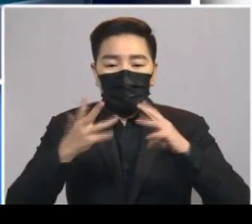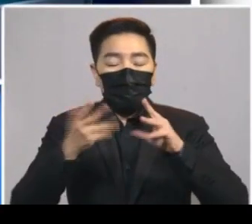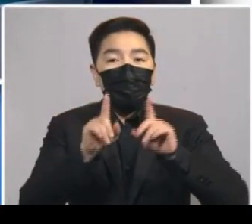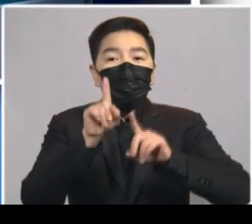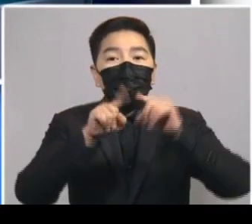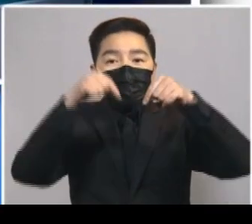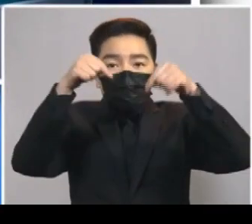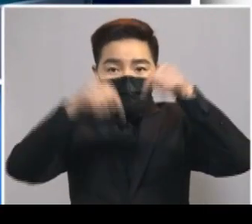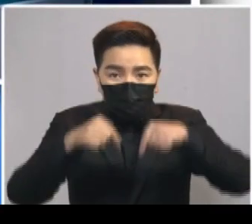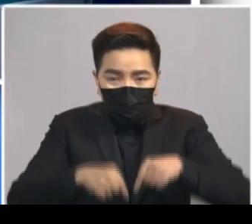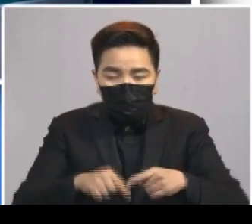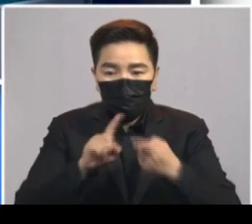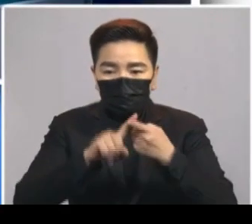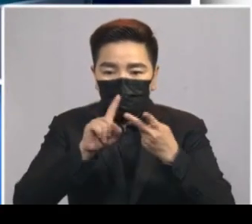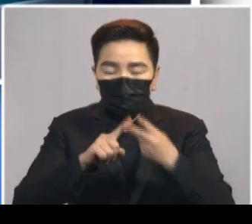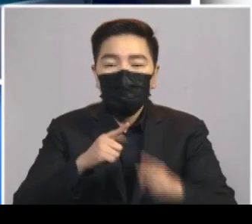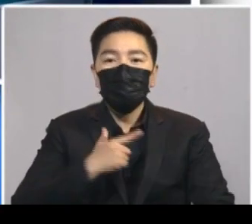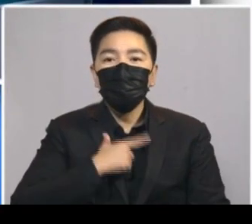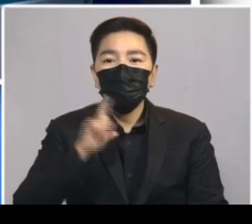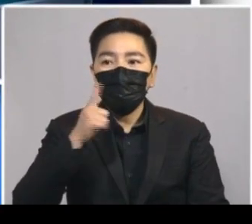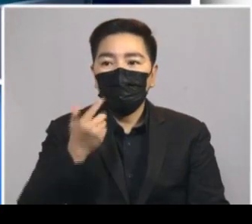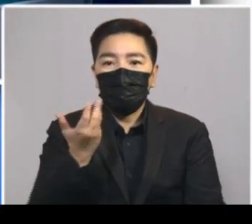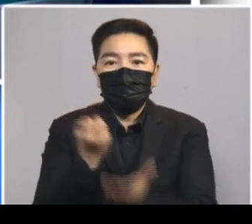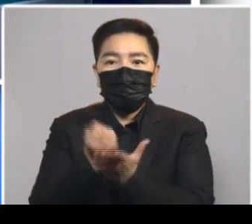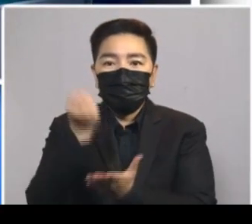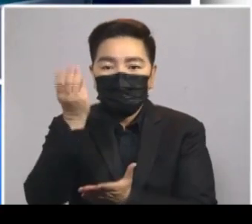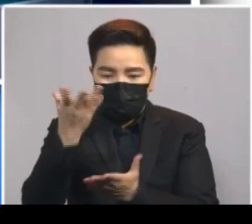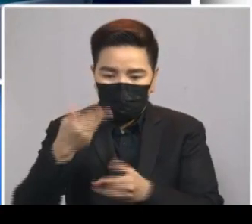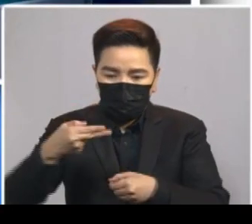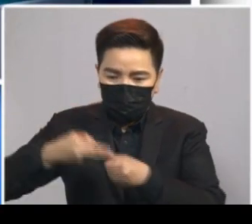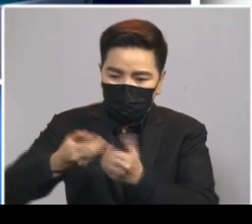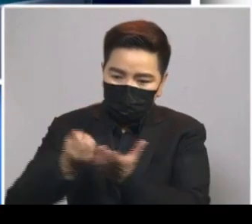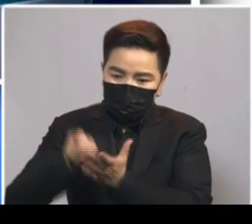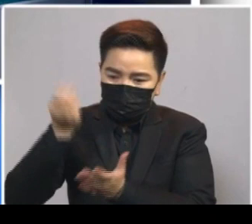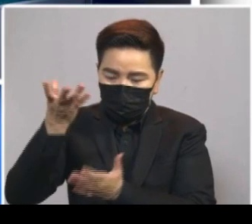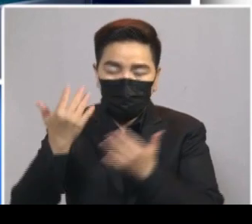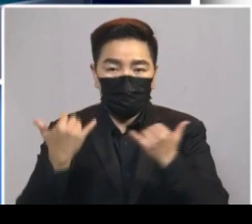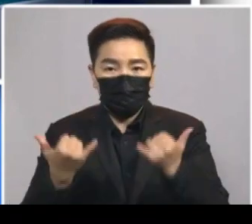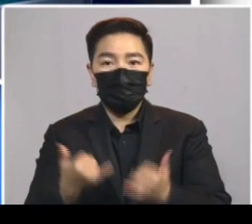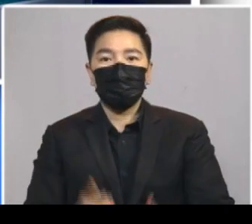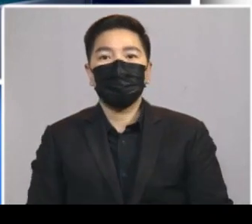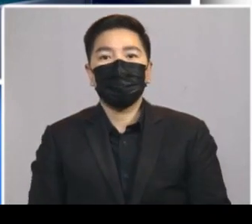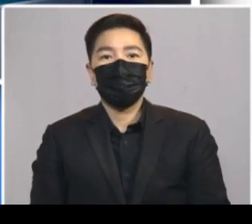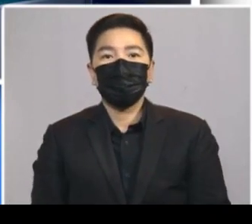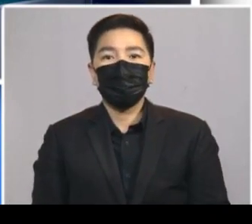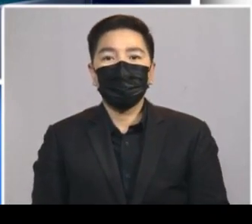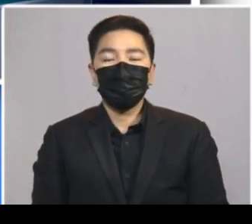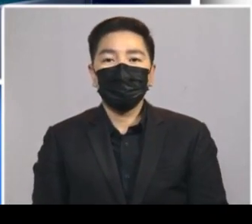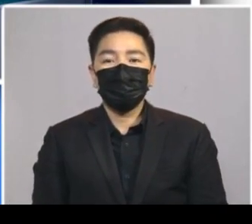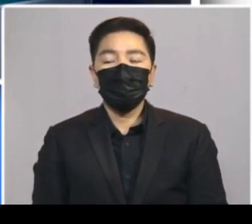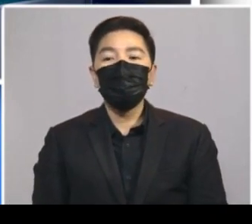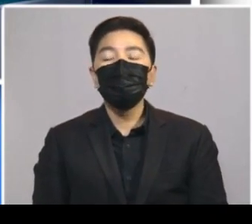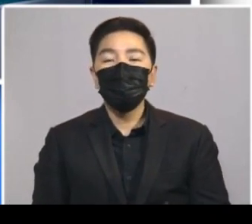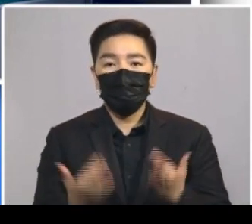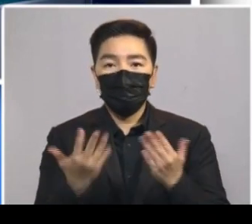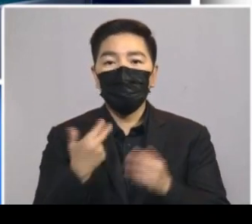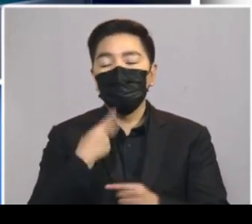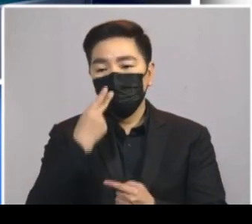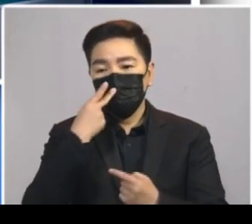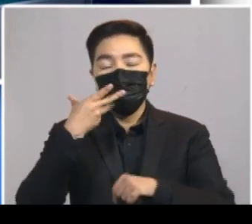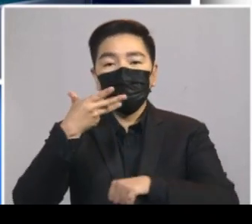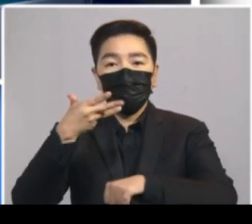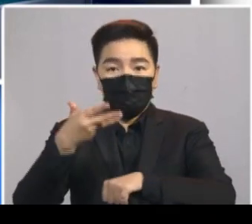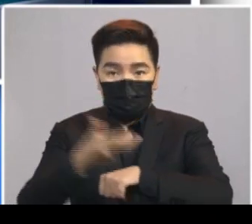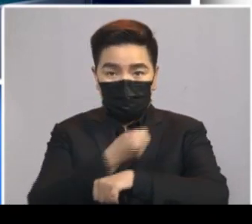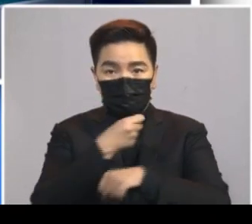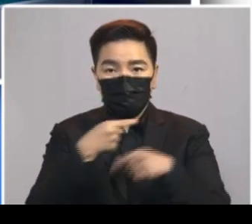นทั้งทองคำที่ตอนนี้มันร่วงหนักเลยค่ะ น้ำมันด้วยราคาสูงขึ้นเรื่อยๆเลยฮะอาจารย์ ครับก็ต้องเตรียมรองรับสถานการณ์ทางการเมือง